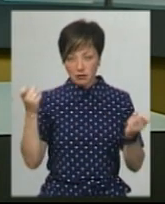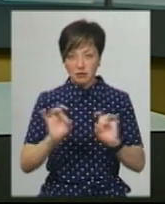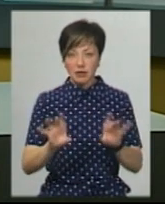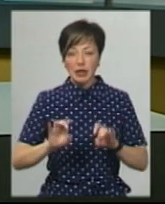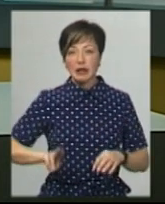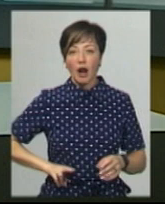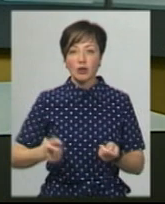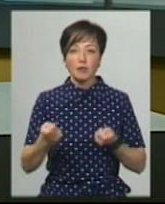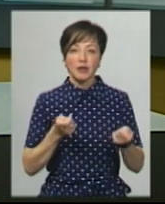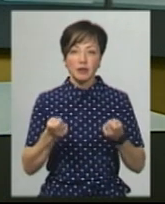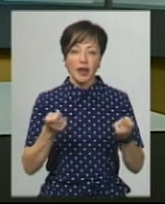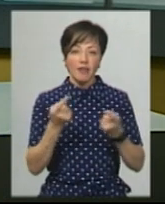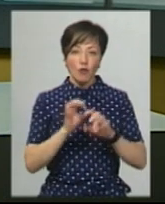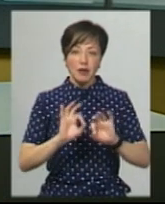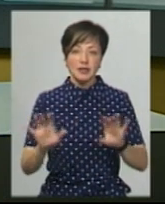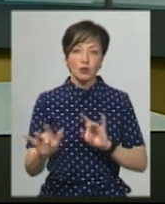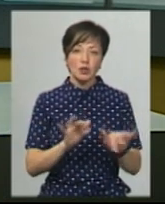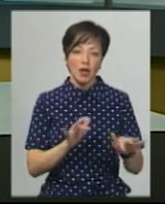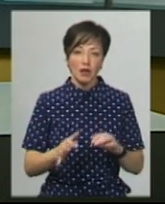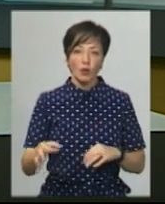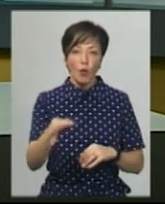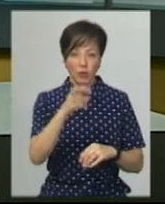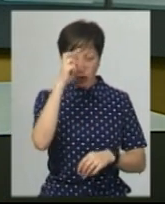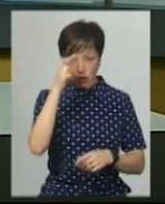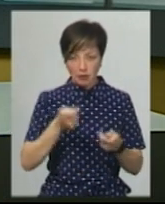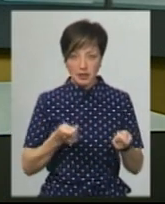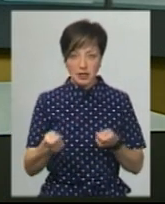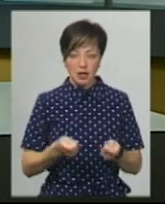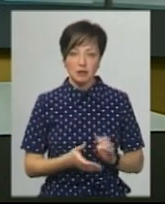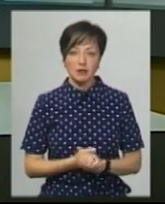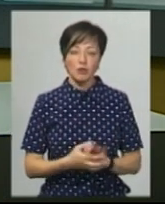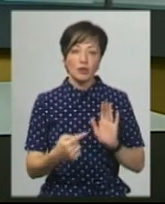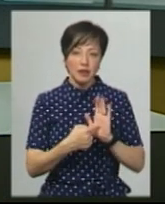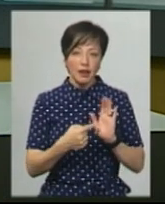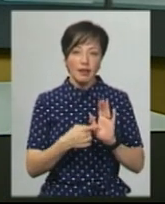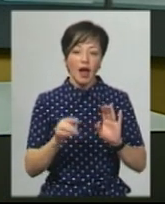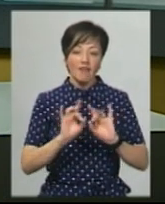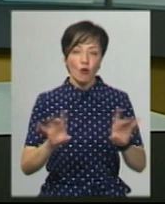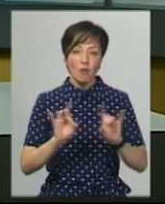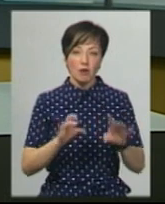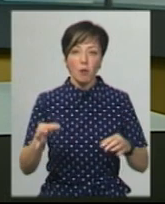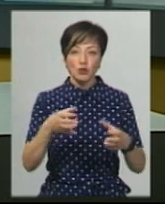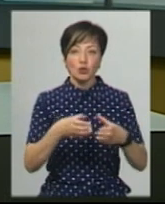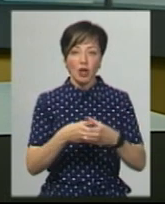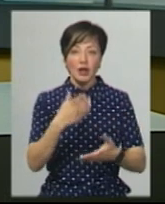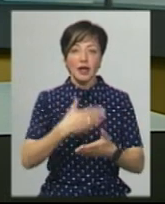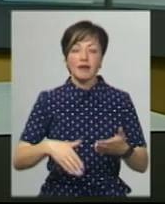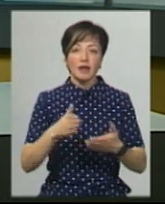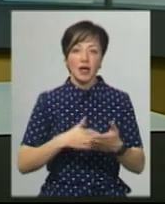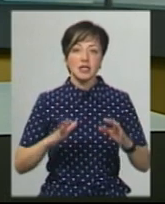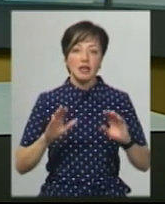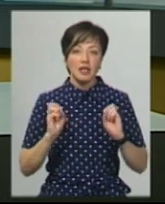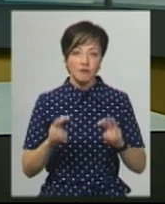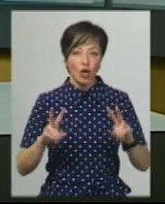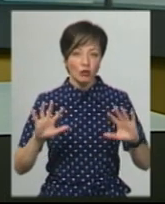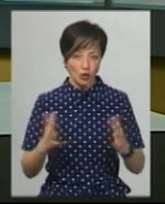директорка департаменту інформаційної діяльності Інна Михайлова з посиланням на інформацію обласного штабу з ліквідації надзвичайної